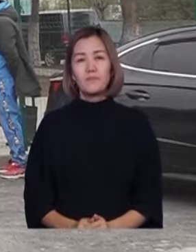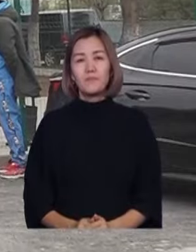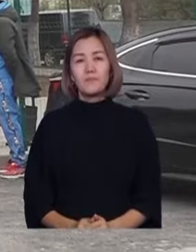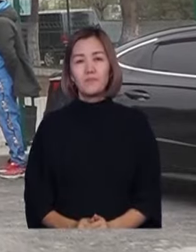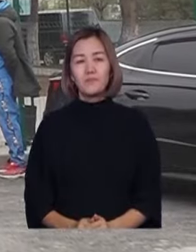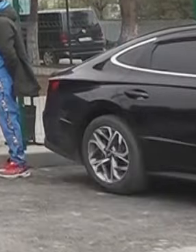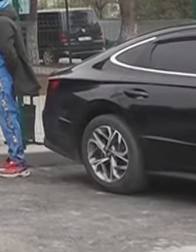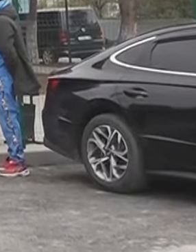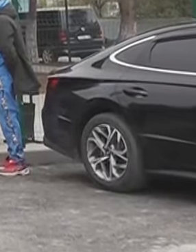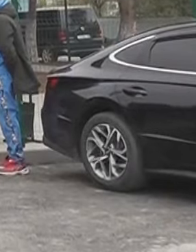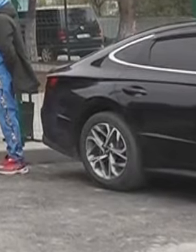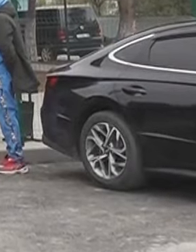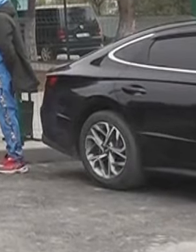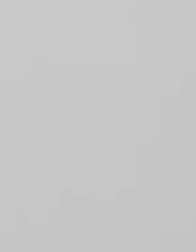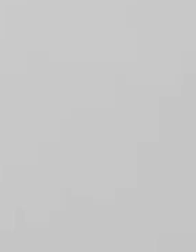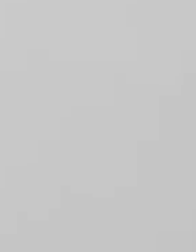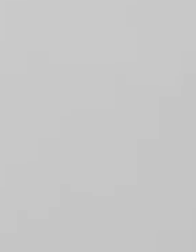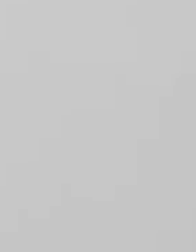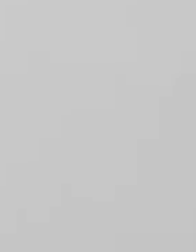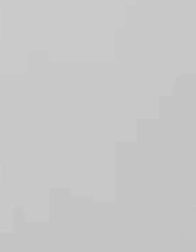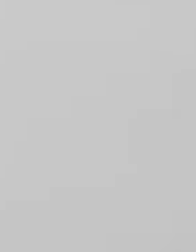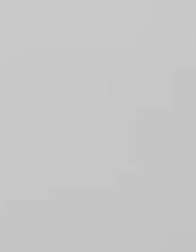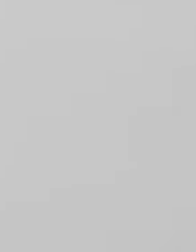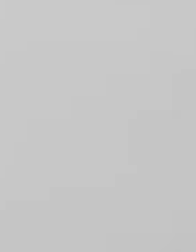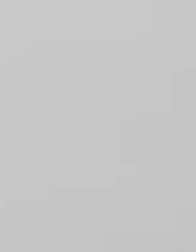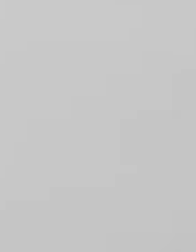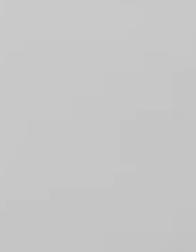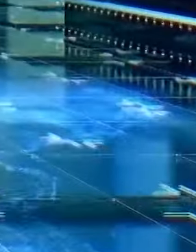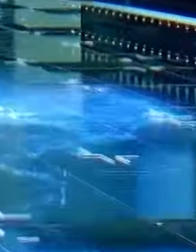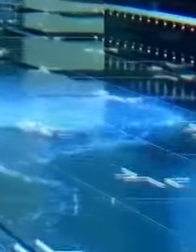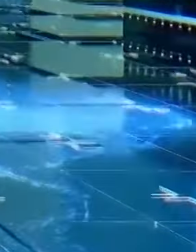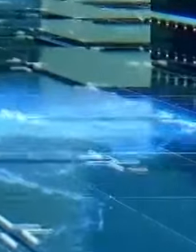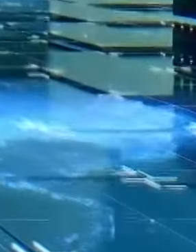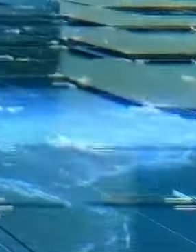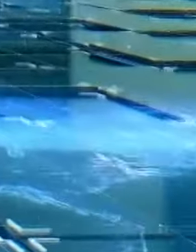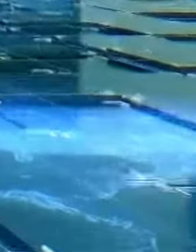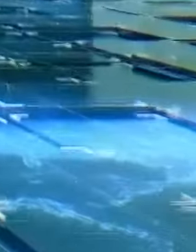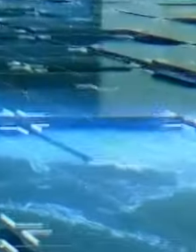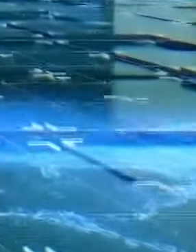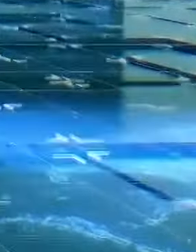Мәди Байбосынов, Жетісу арнасы, Ескелді ауданынан.